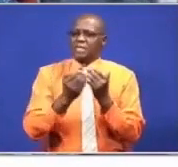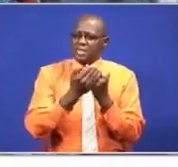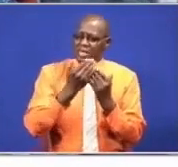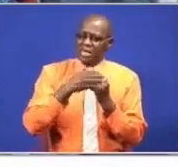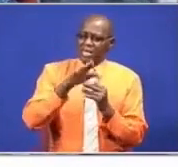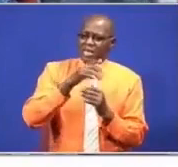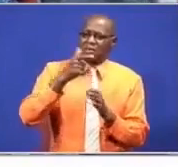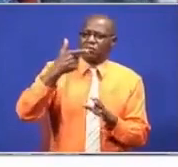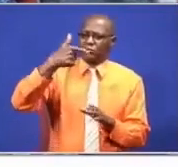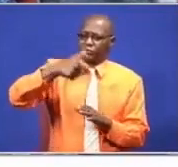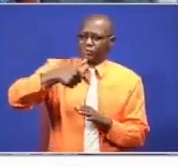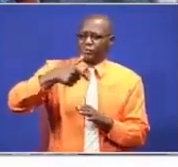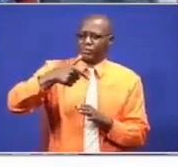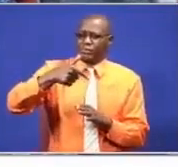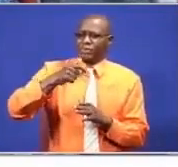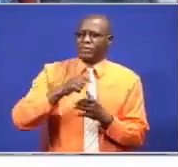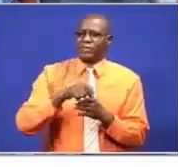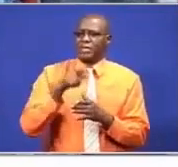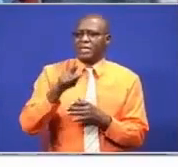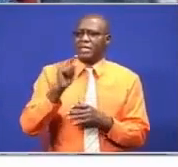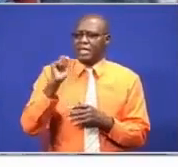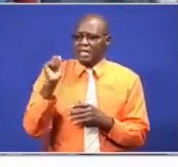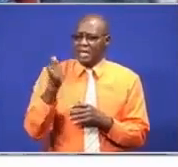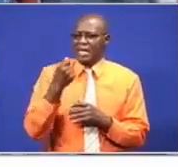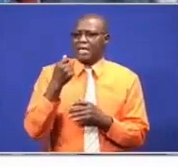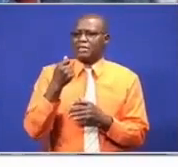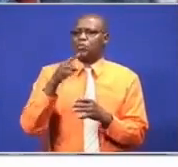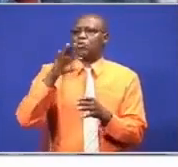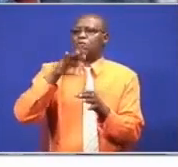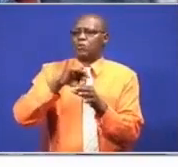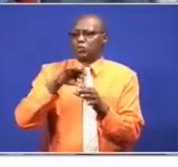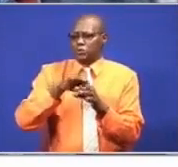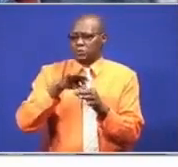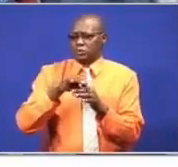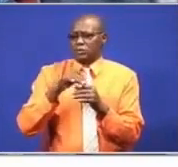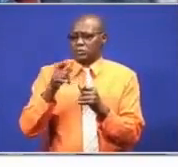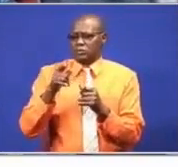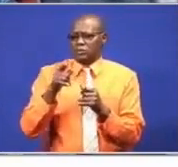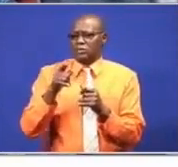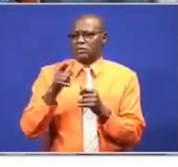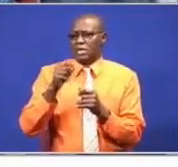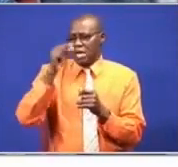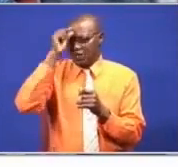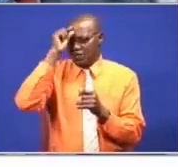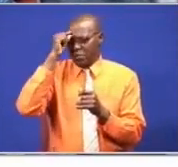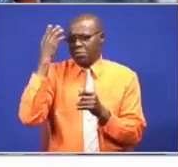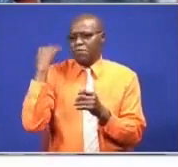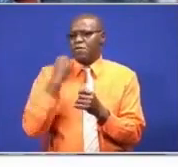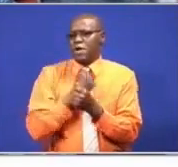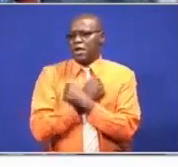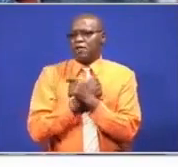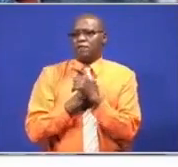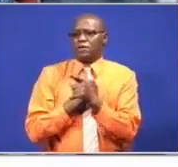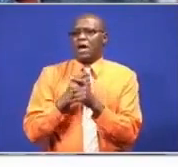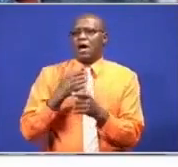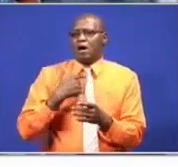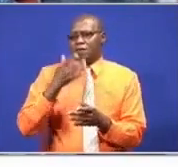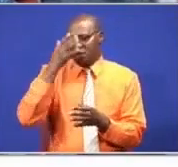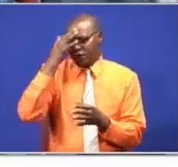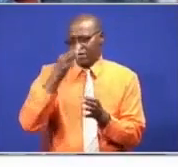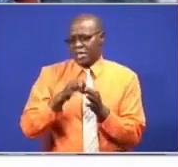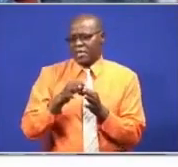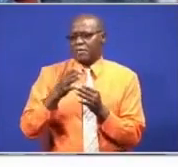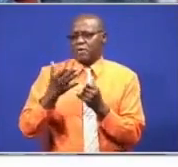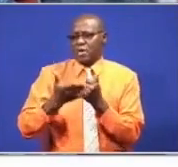sababu hii ni Kenya ambapo tuliichakua na serikali ambapo tulikuwa tunaipenda sana. Tulikuwa na imani ya kwamba